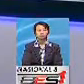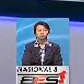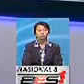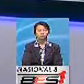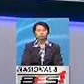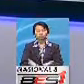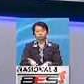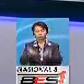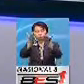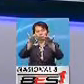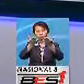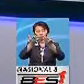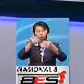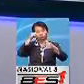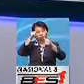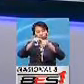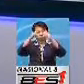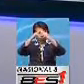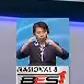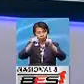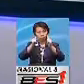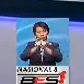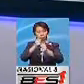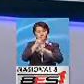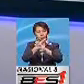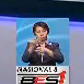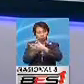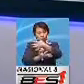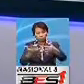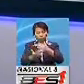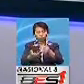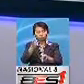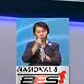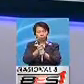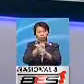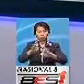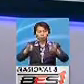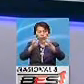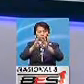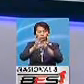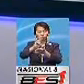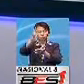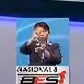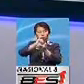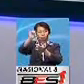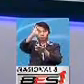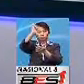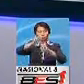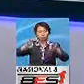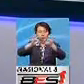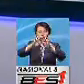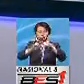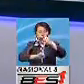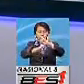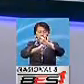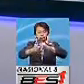Inisiatif menaik taraf Memorial Tun Abdul Razak sebagai Galeri Interaktif mengiktiraf penting institusi Perdana Menteri sebagai tonggak pentadbiran